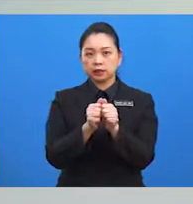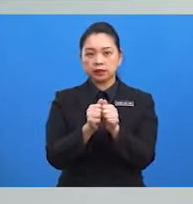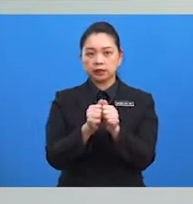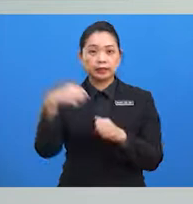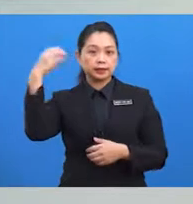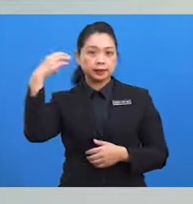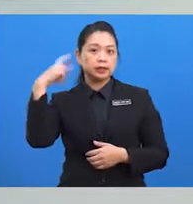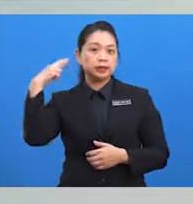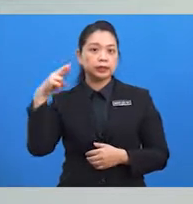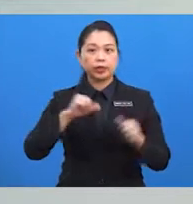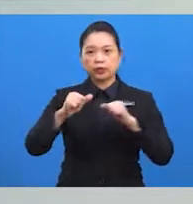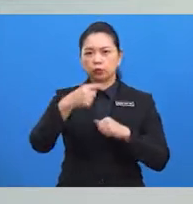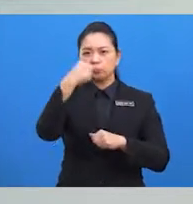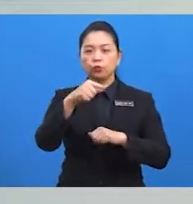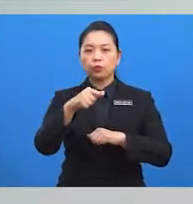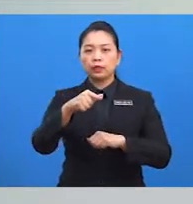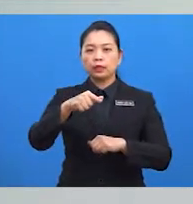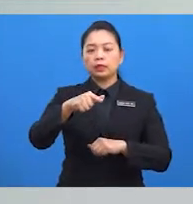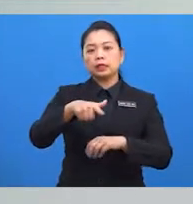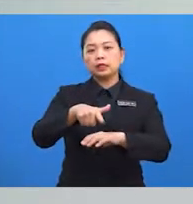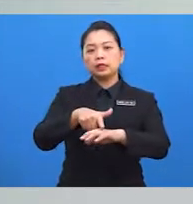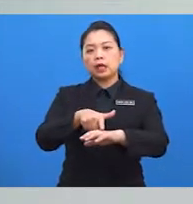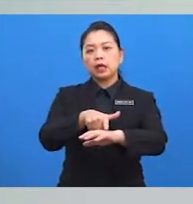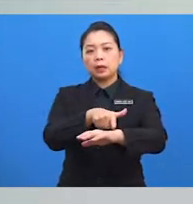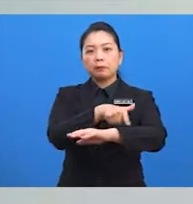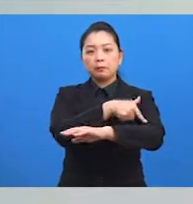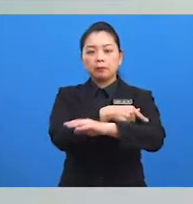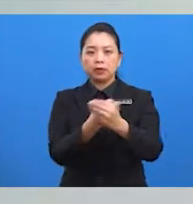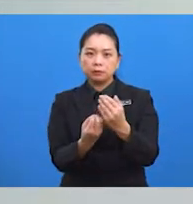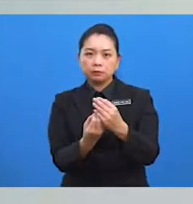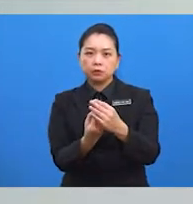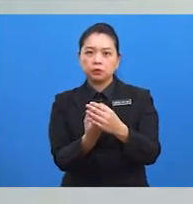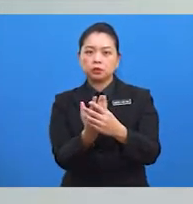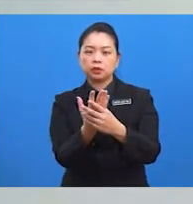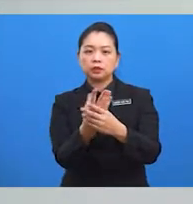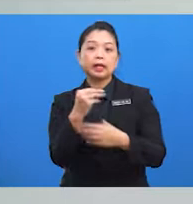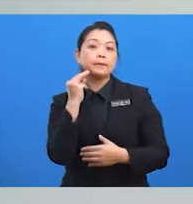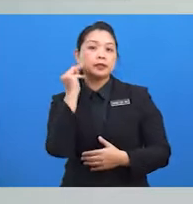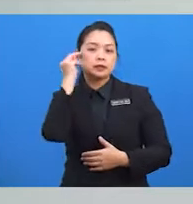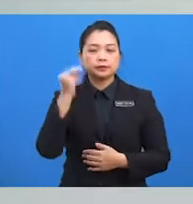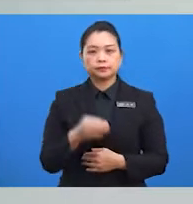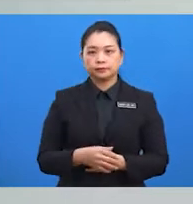credo aktif untuk melambatkan percambahan dan pematangan